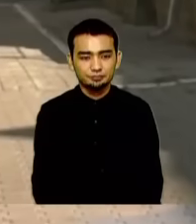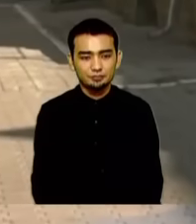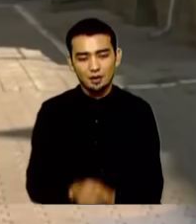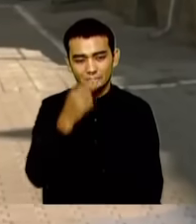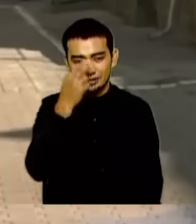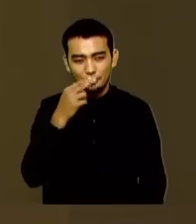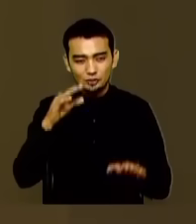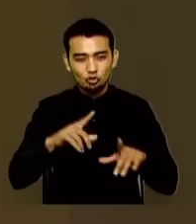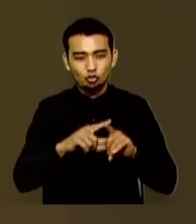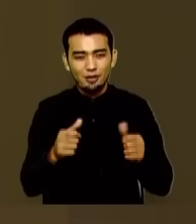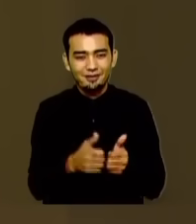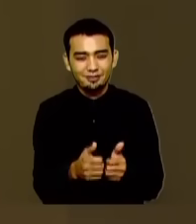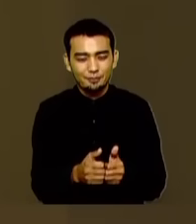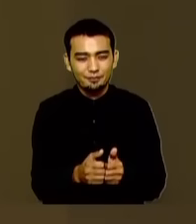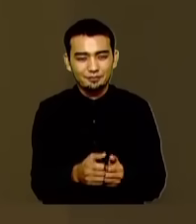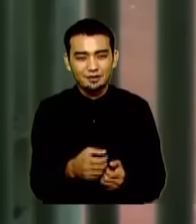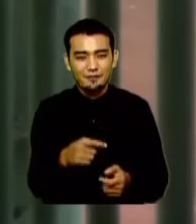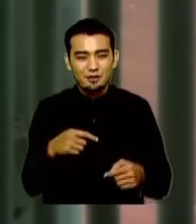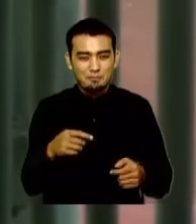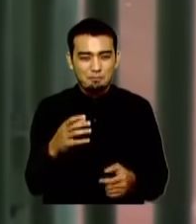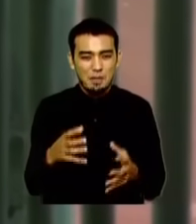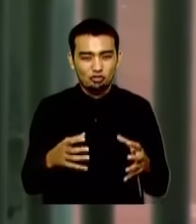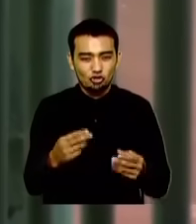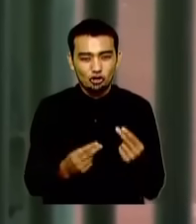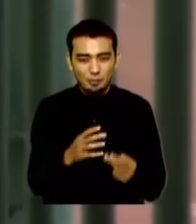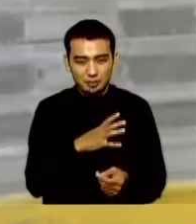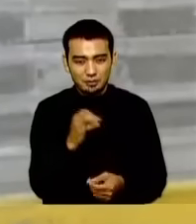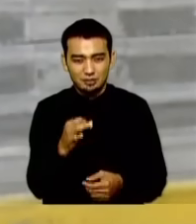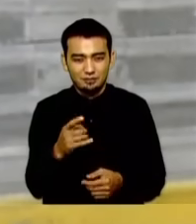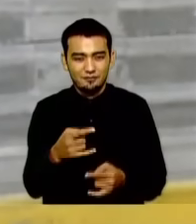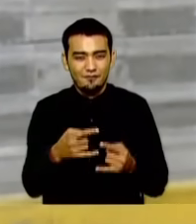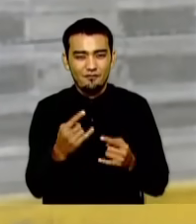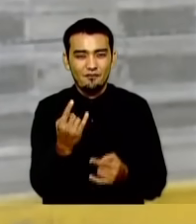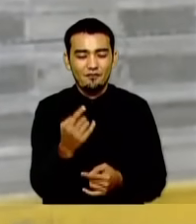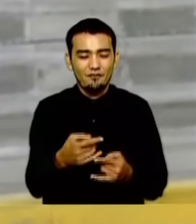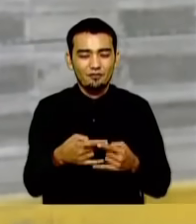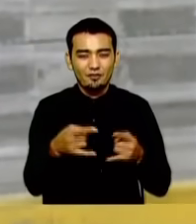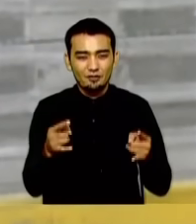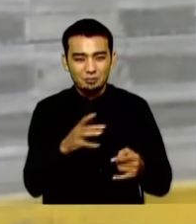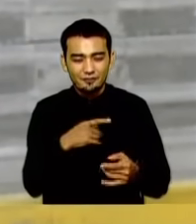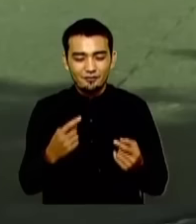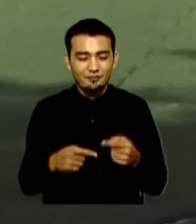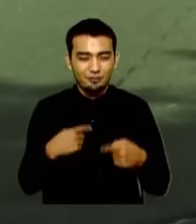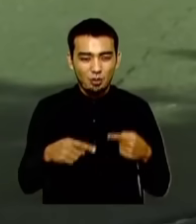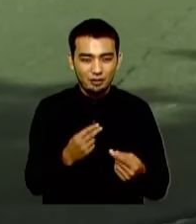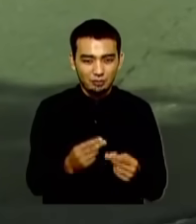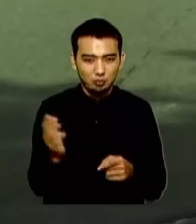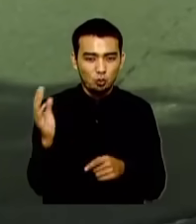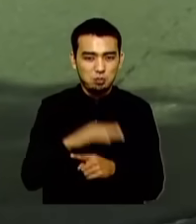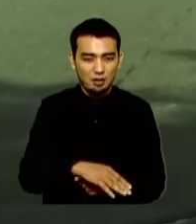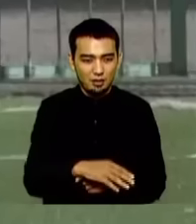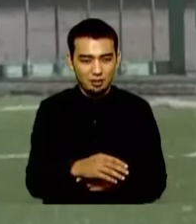Астанада мектеп ауласында доп ойнап жүрген баланы футбол қақпасы басып қалған. Бала федерацияның бірінен шықпайсыз болған. 10